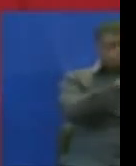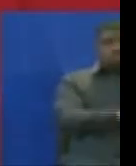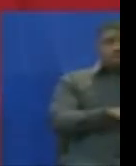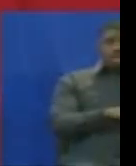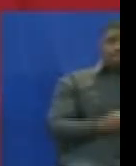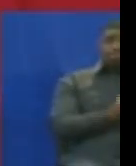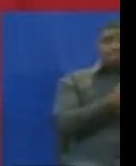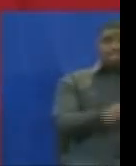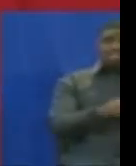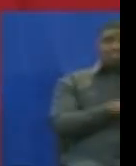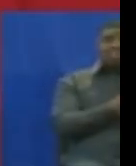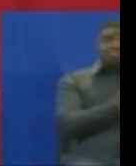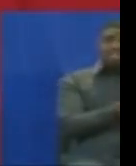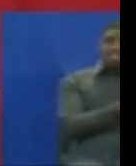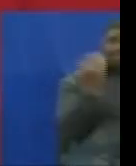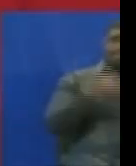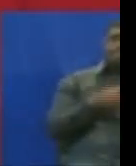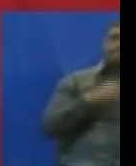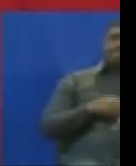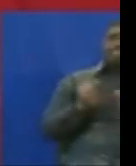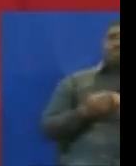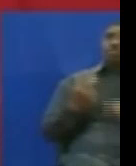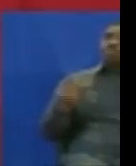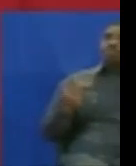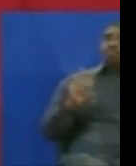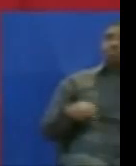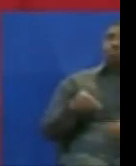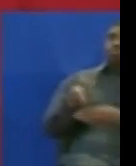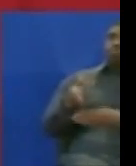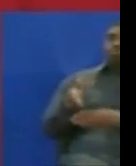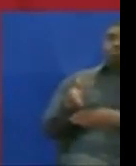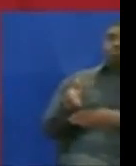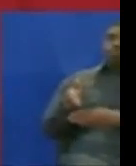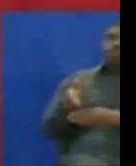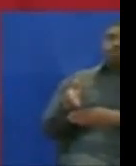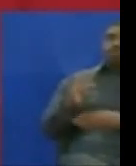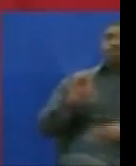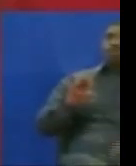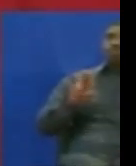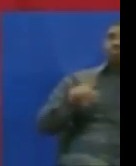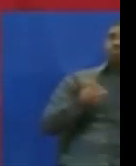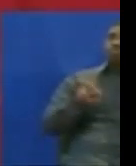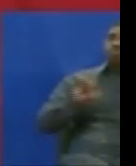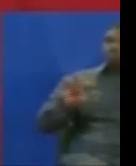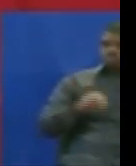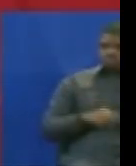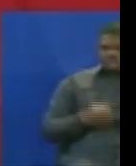ametoka Dar es Salaam saa 2 mpaka saa 12 yuko Bungu kilomita 100. Ana gari mpya kabisa ya